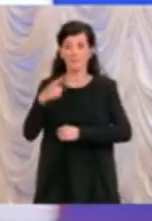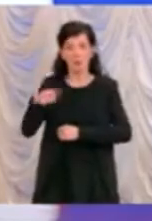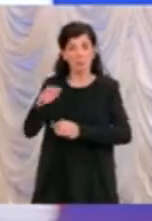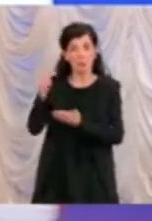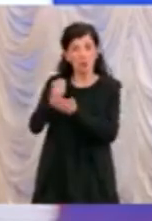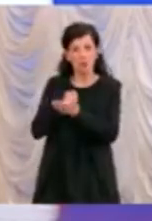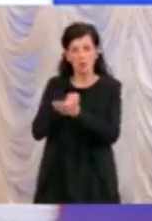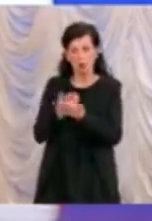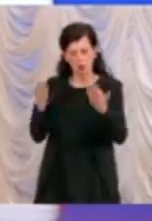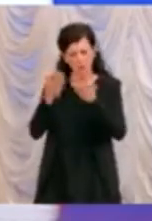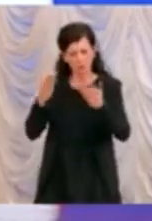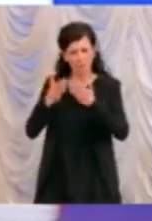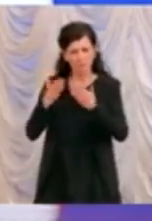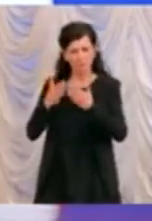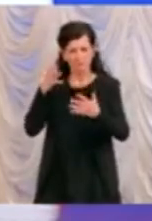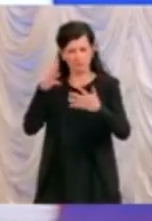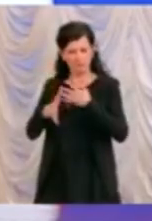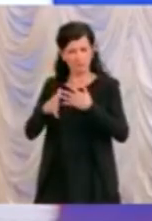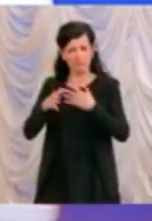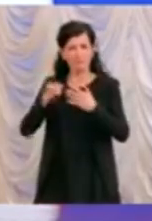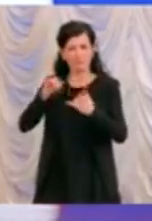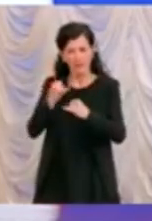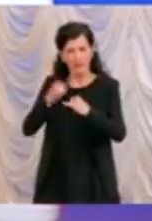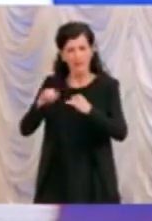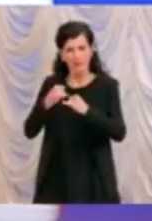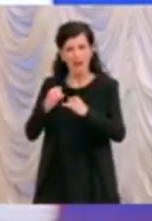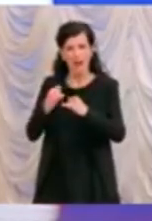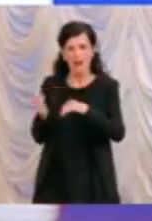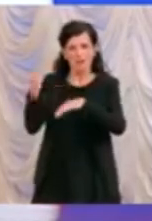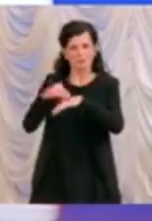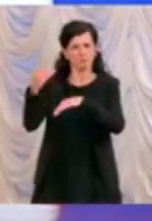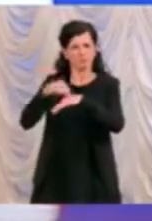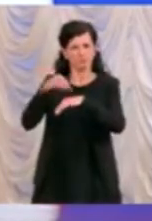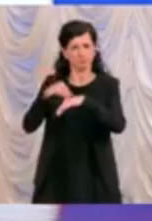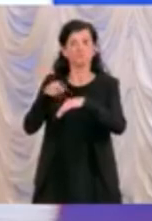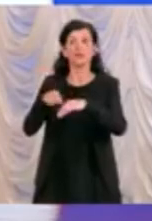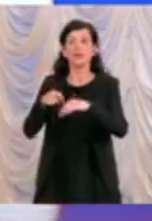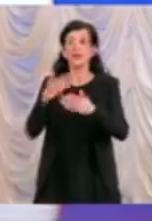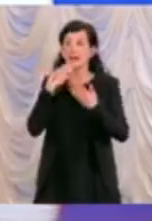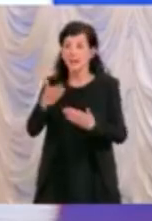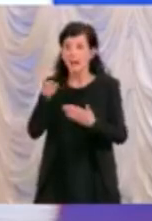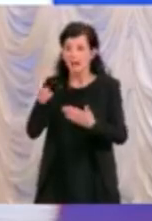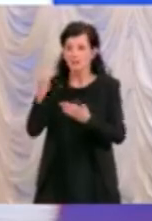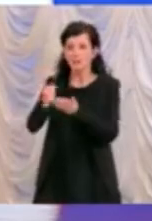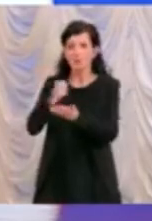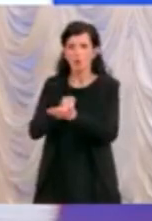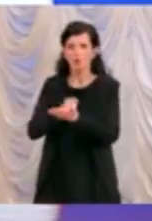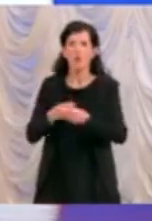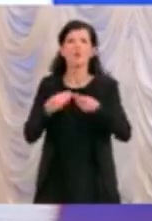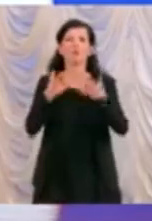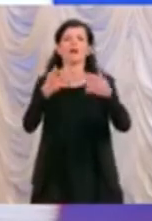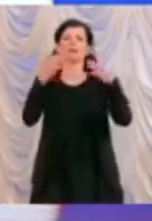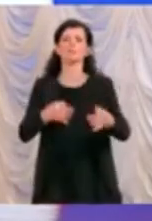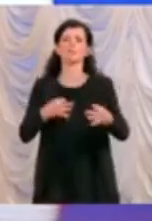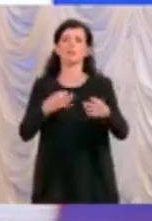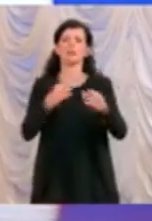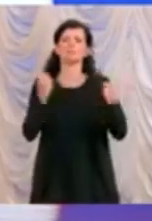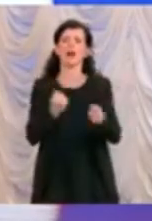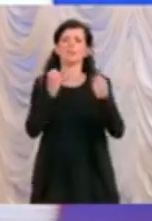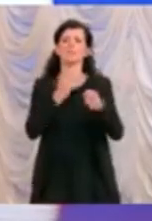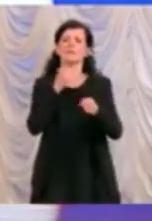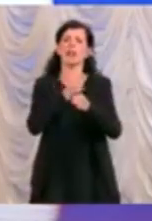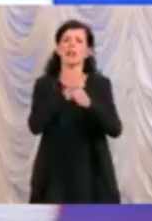rafforzando sarà quello che consentirà per una ripresa in tutta sicurezza delle attività produttive quindi la